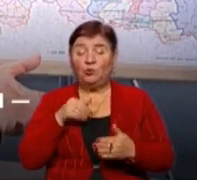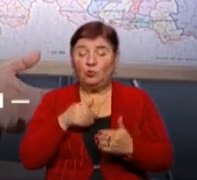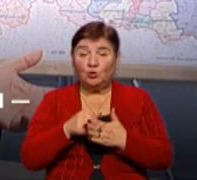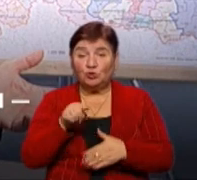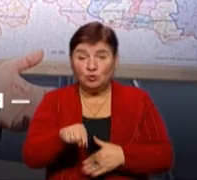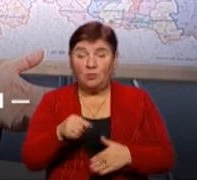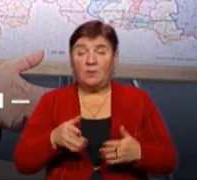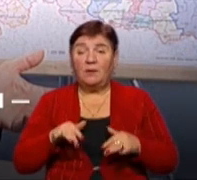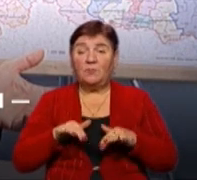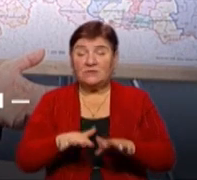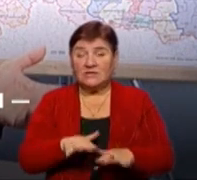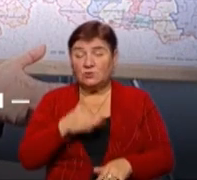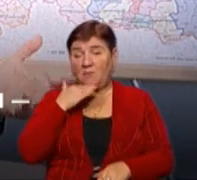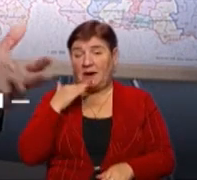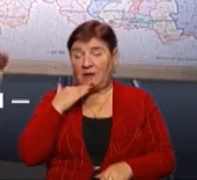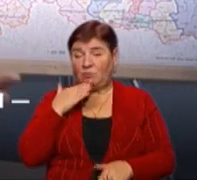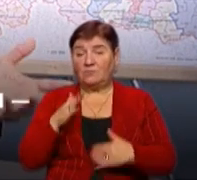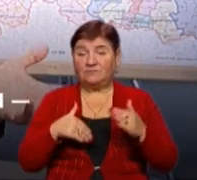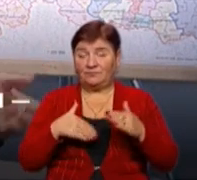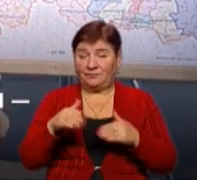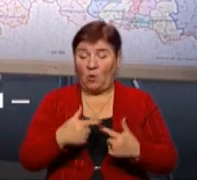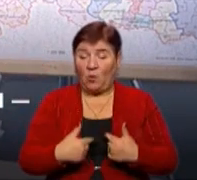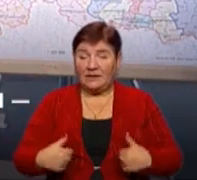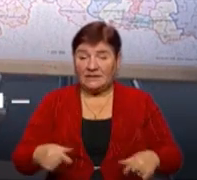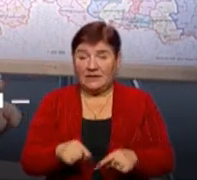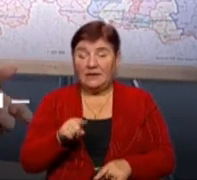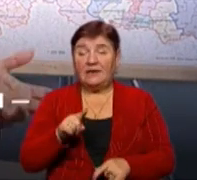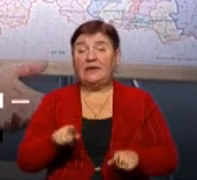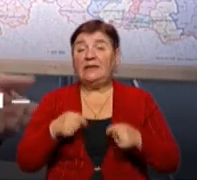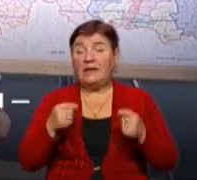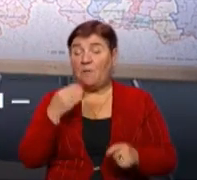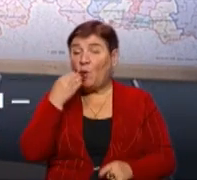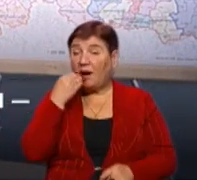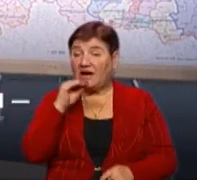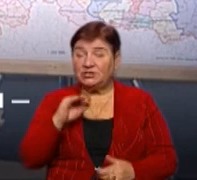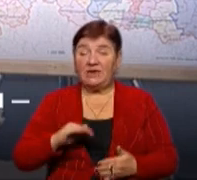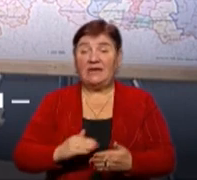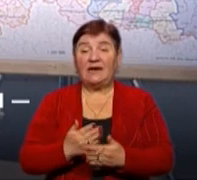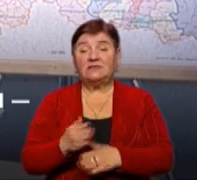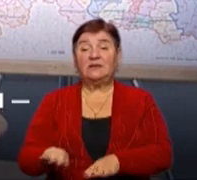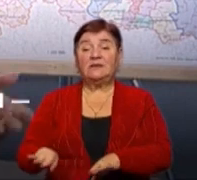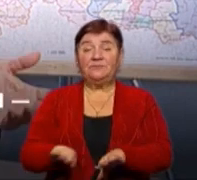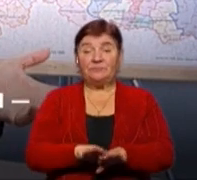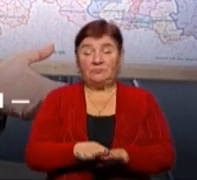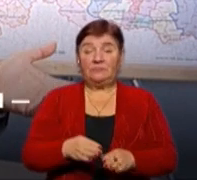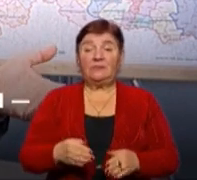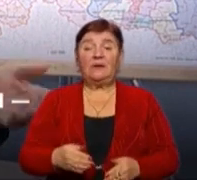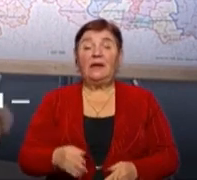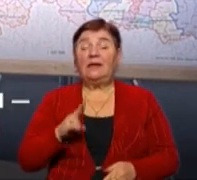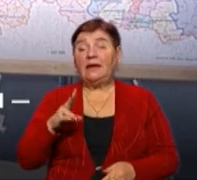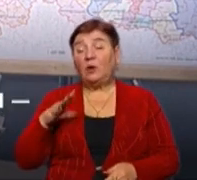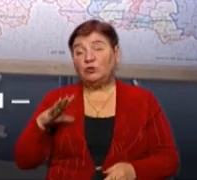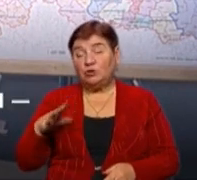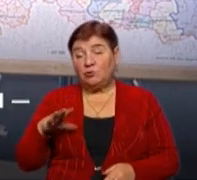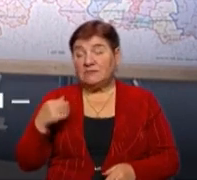ще й багато фахових організацій. Все це разом і дає той покращення якості і рівня життя людей, яке